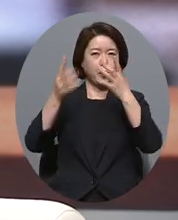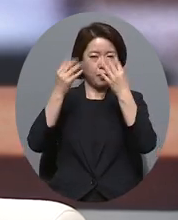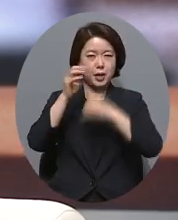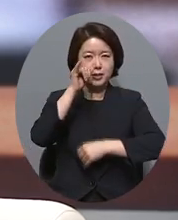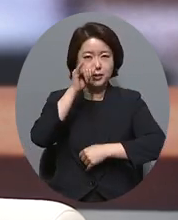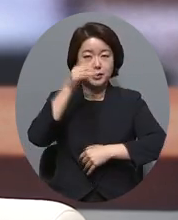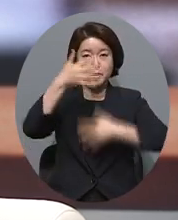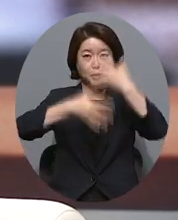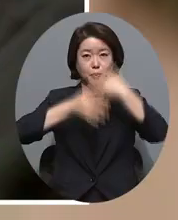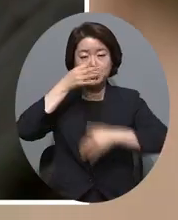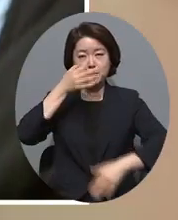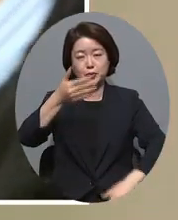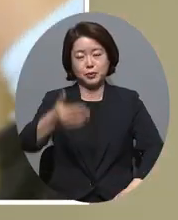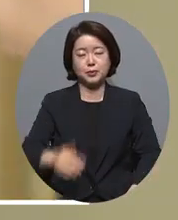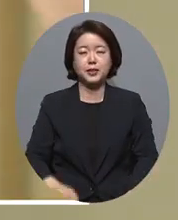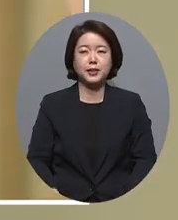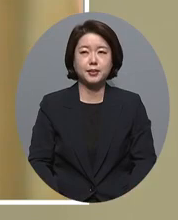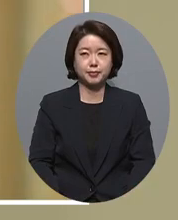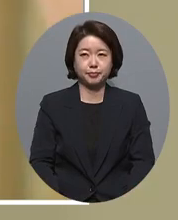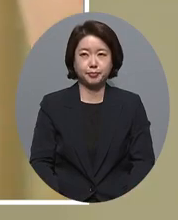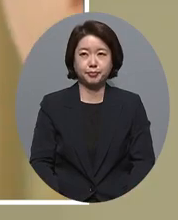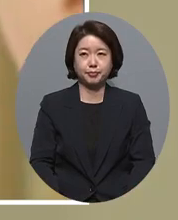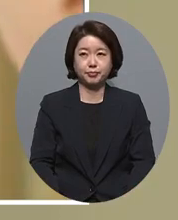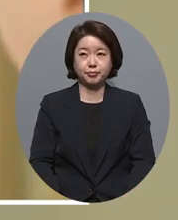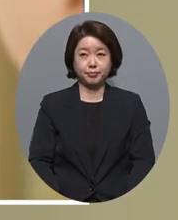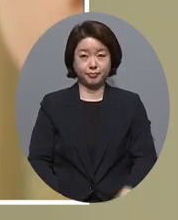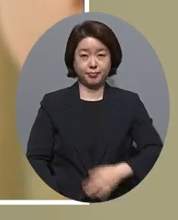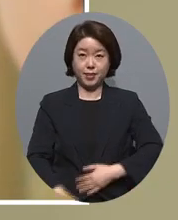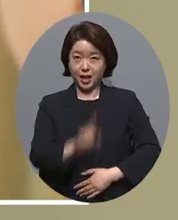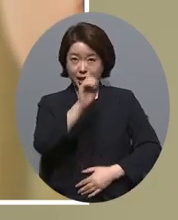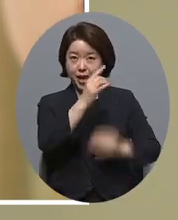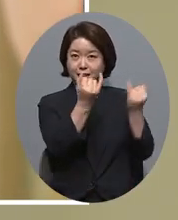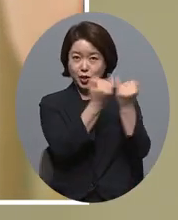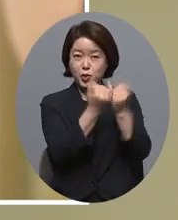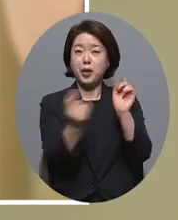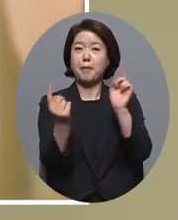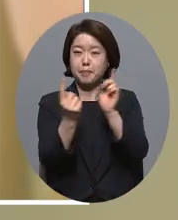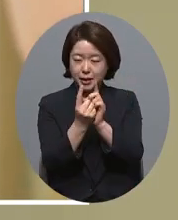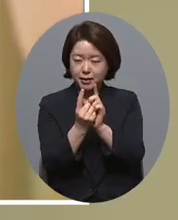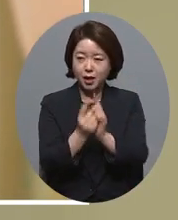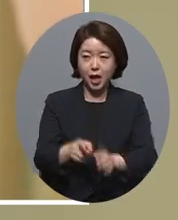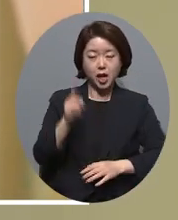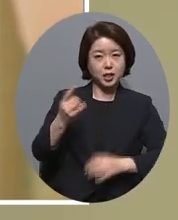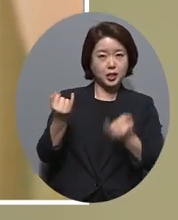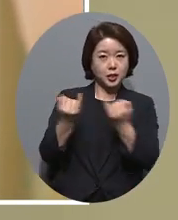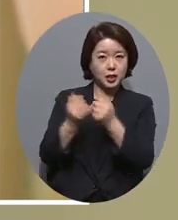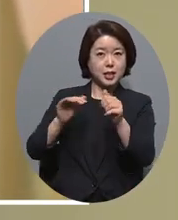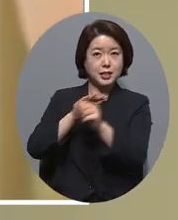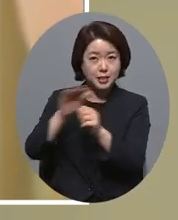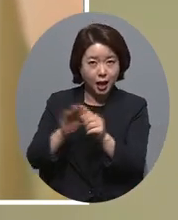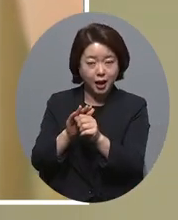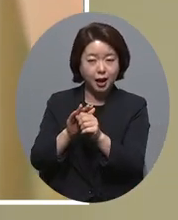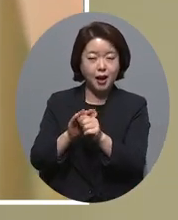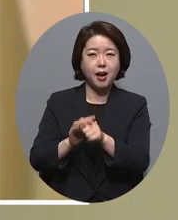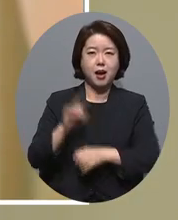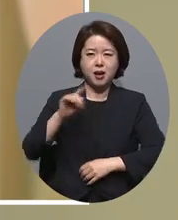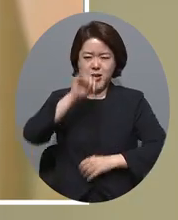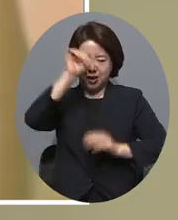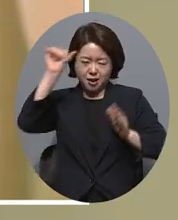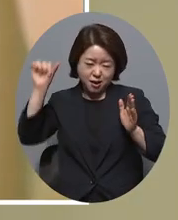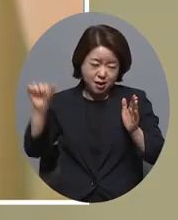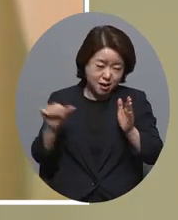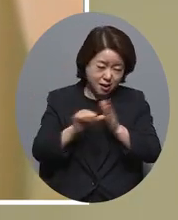보겠습니다 한 여자를 만나서 그 여자와 사랑에 빠져서 한